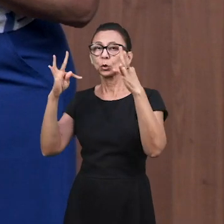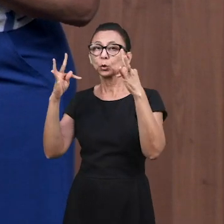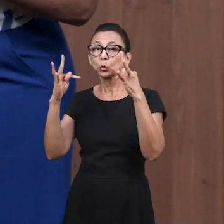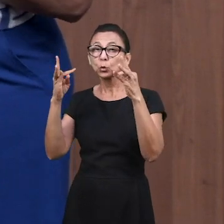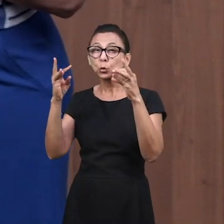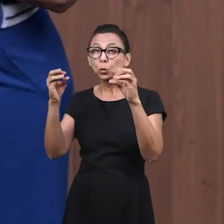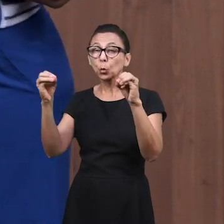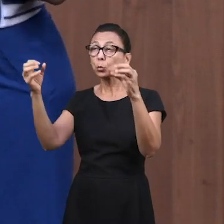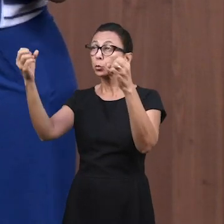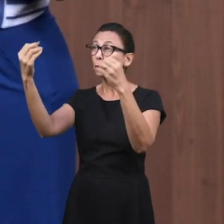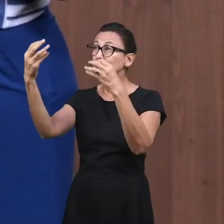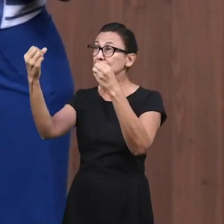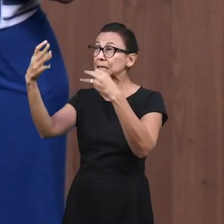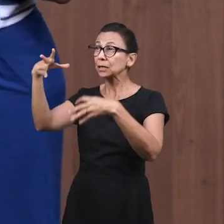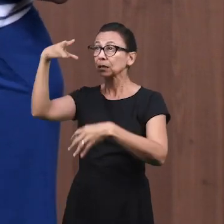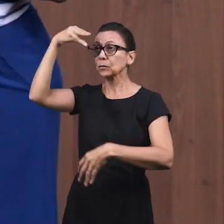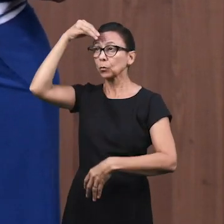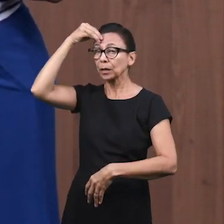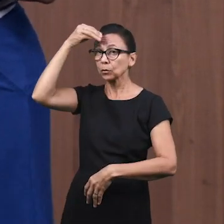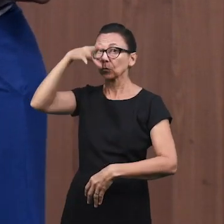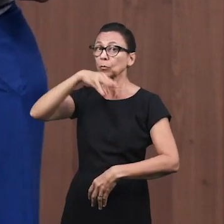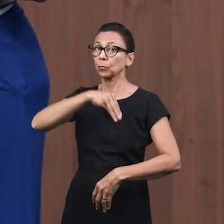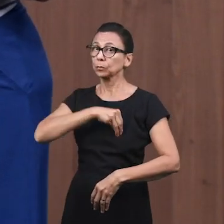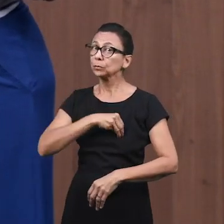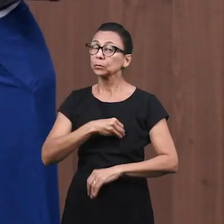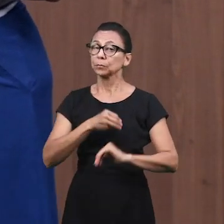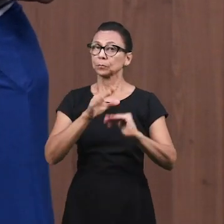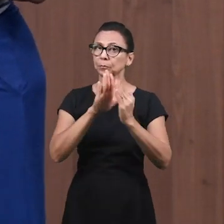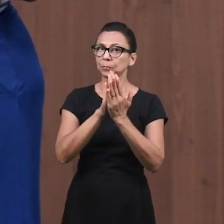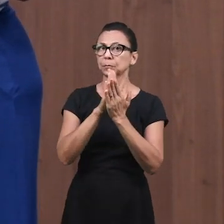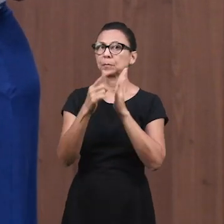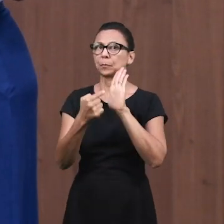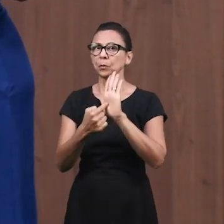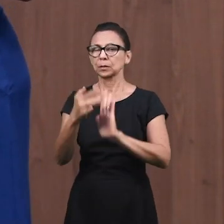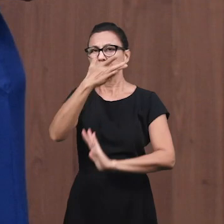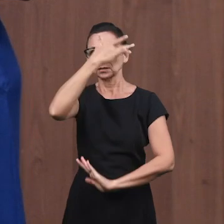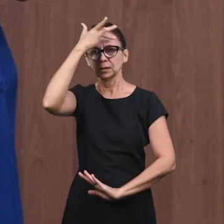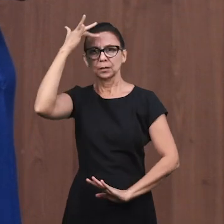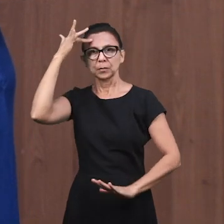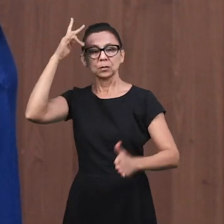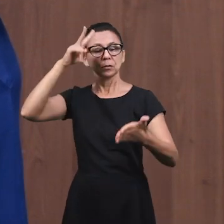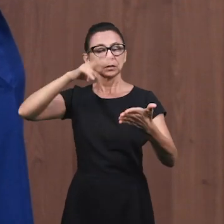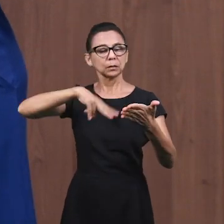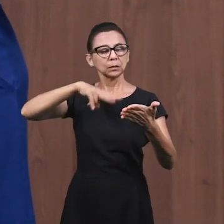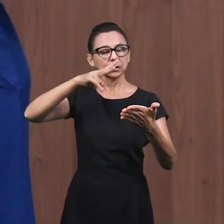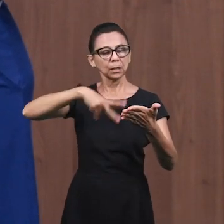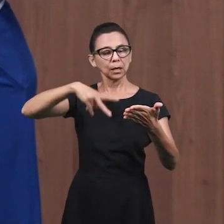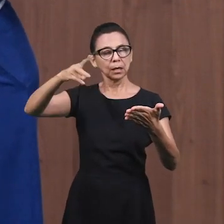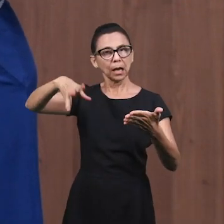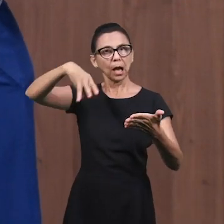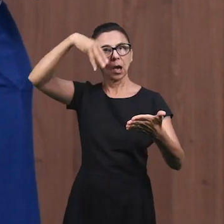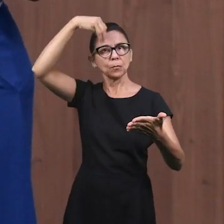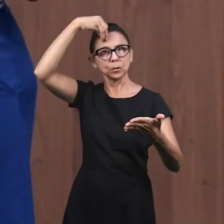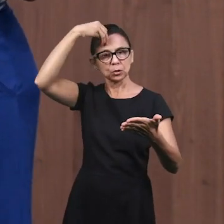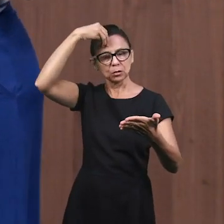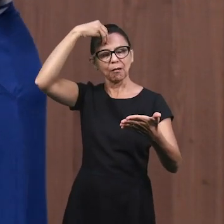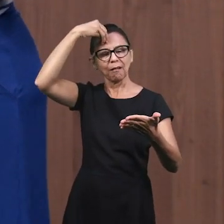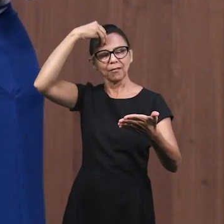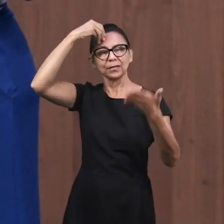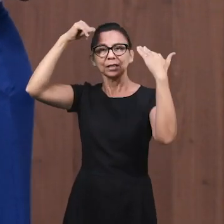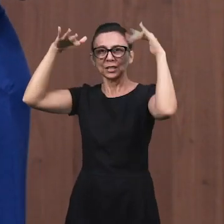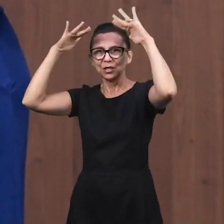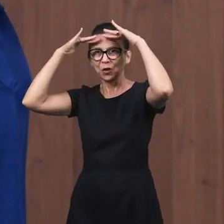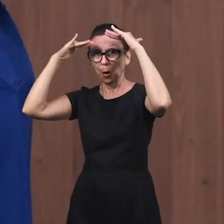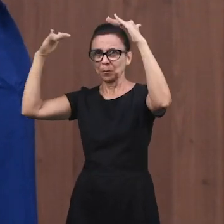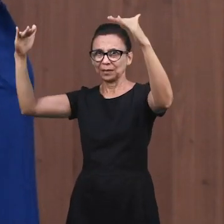Celui qui lit, qui l'entende et garde la parole de Dieu dans son cœur, il est bienheureux,